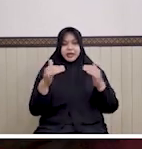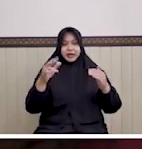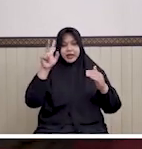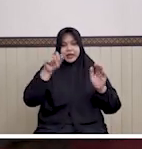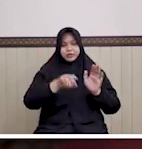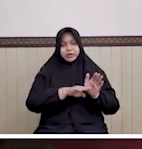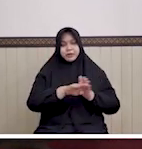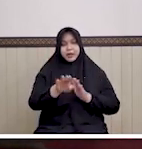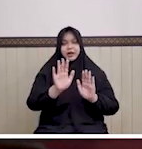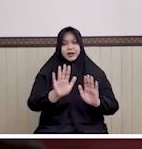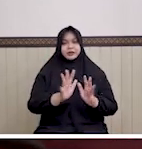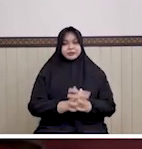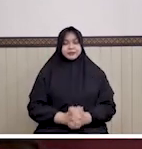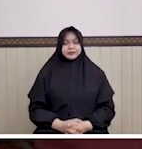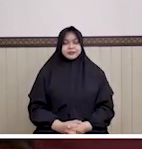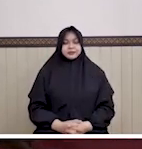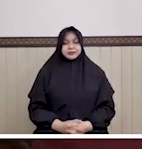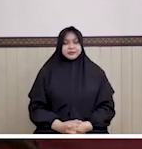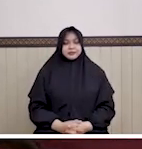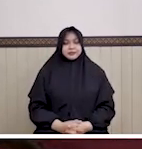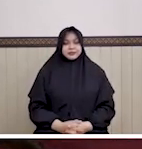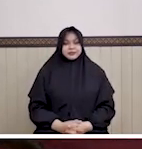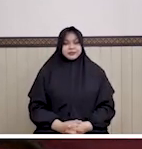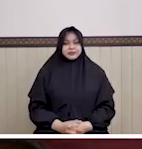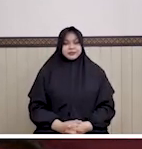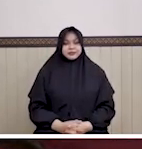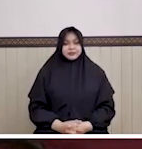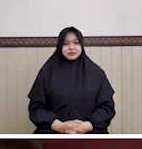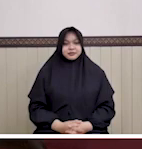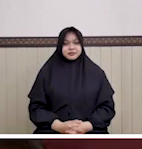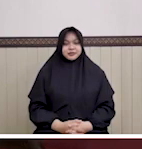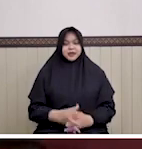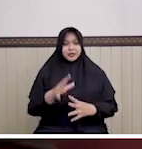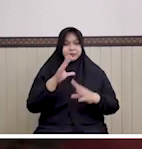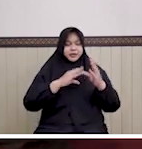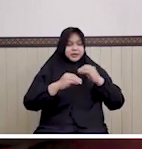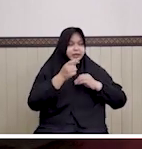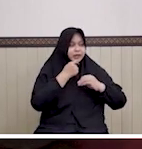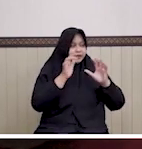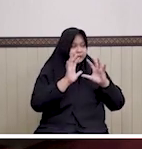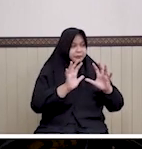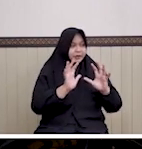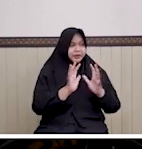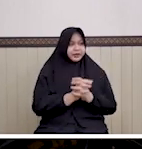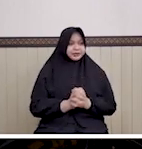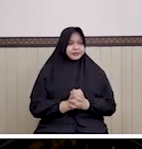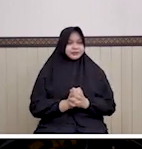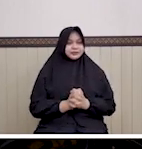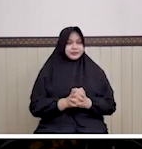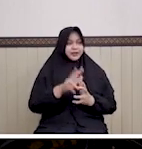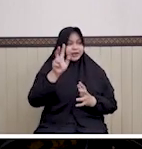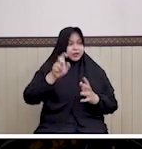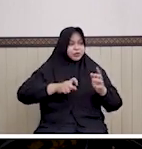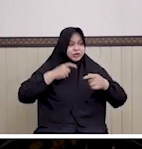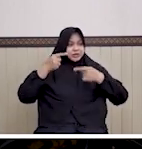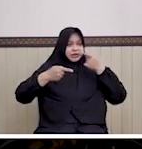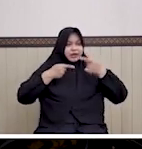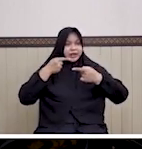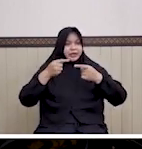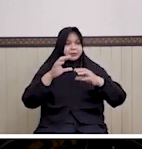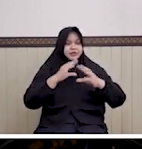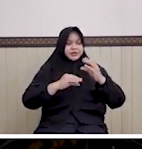kedepankan nah pada saat itu Ini bicara juga tentang banyak paksa viqales harus diceritakan ya